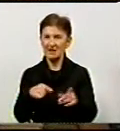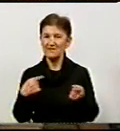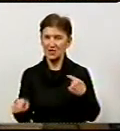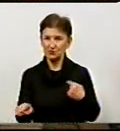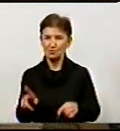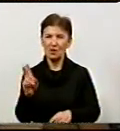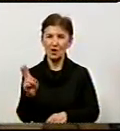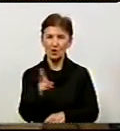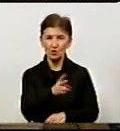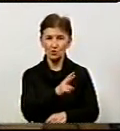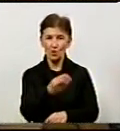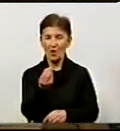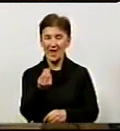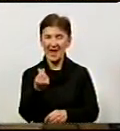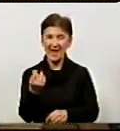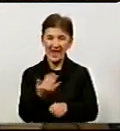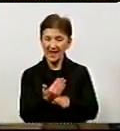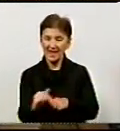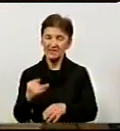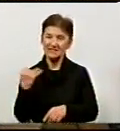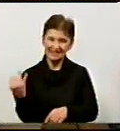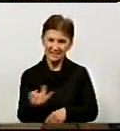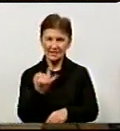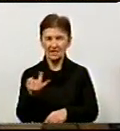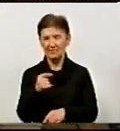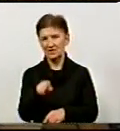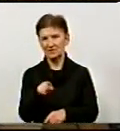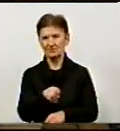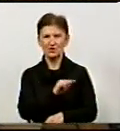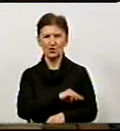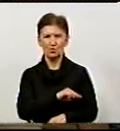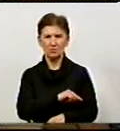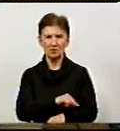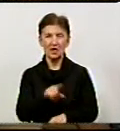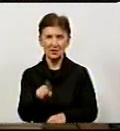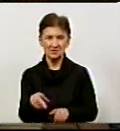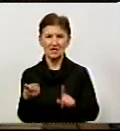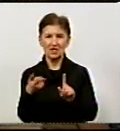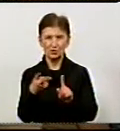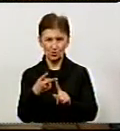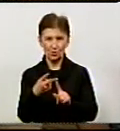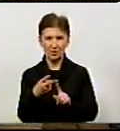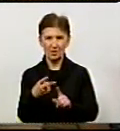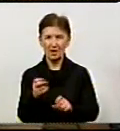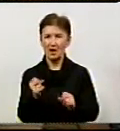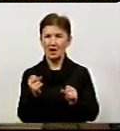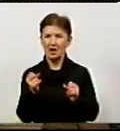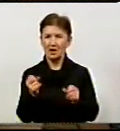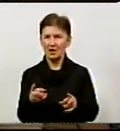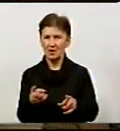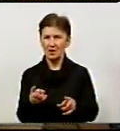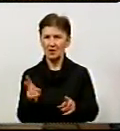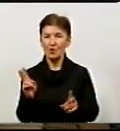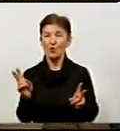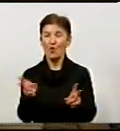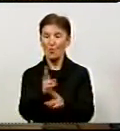із інвесторів зацікавиться у цій роботі? Це вже діло друге, як так кажуть. Як пощастить? Кому